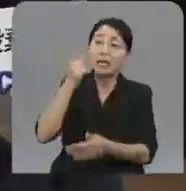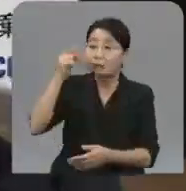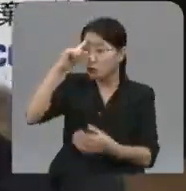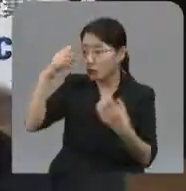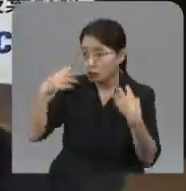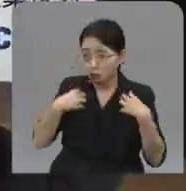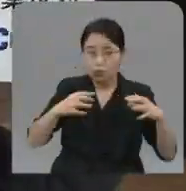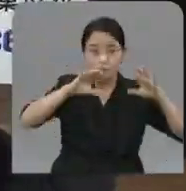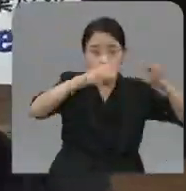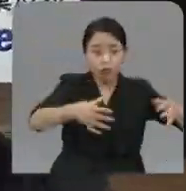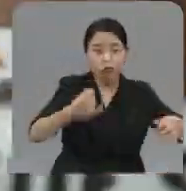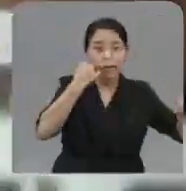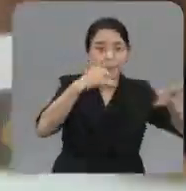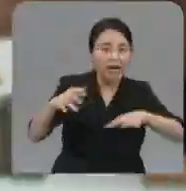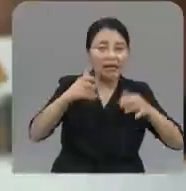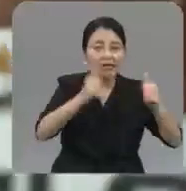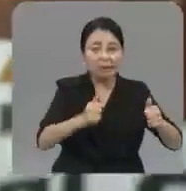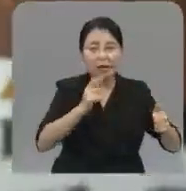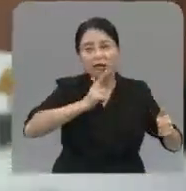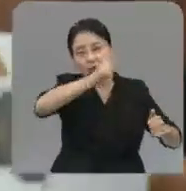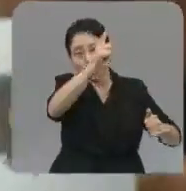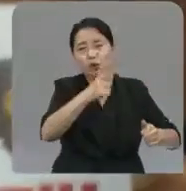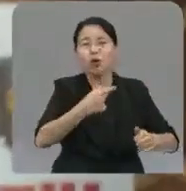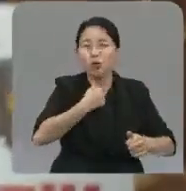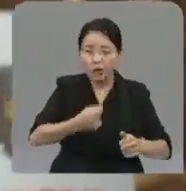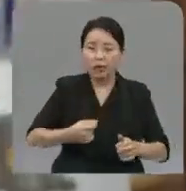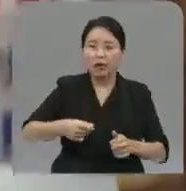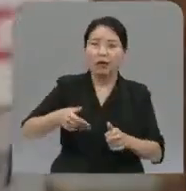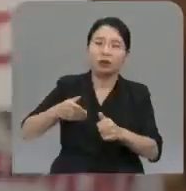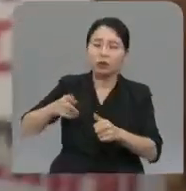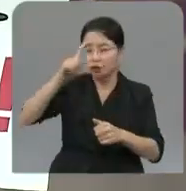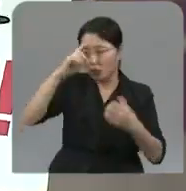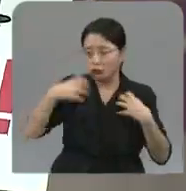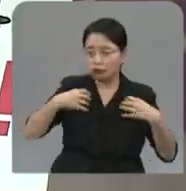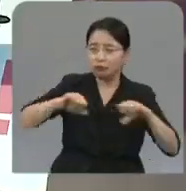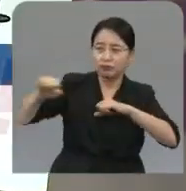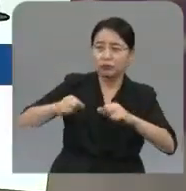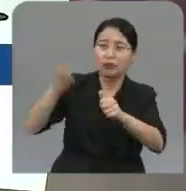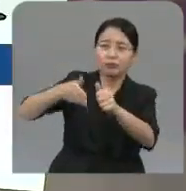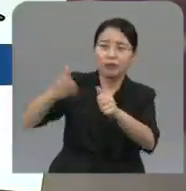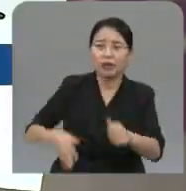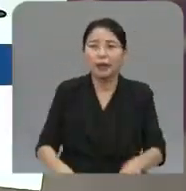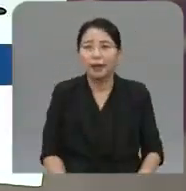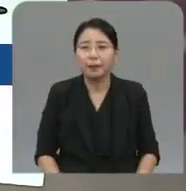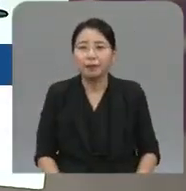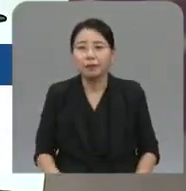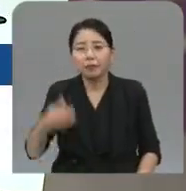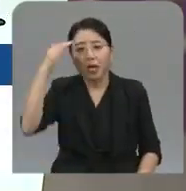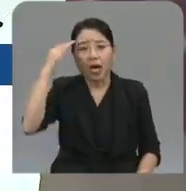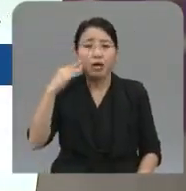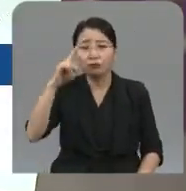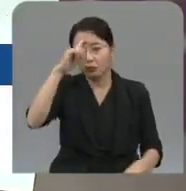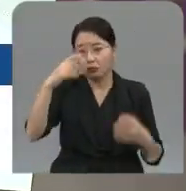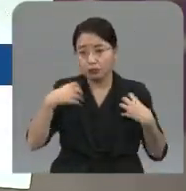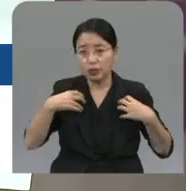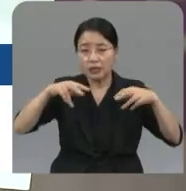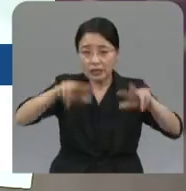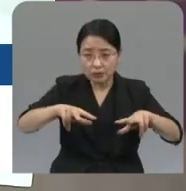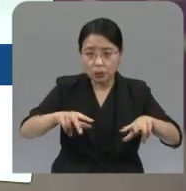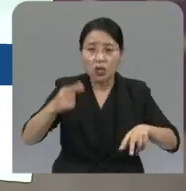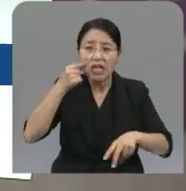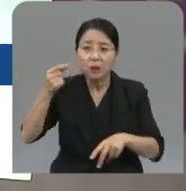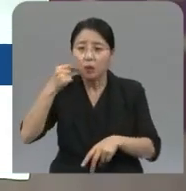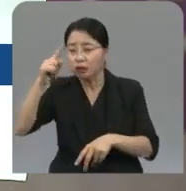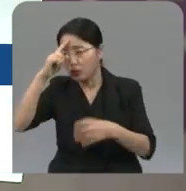présentiel de Young Sana les principaux bâtiments administratifs et de nombreux locaux des partis politiques